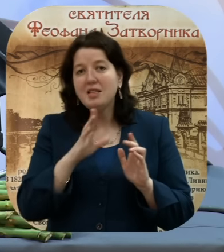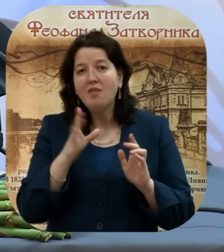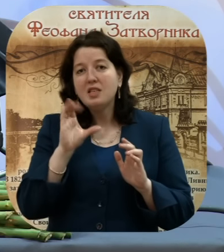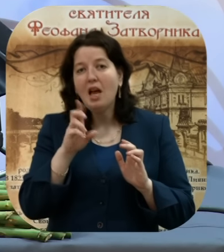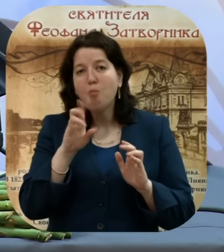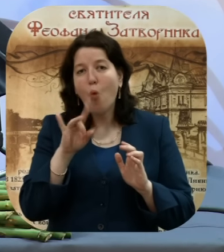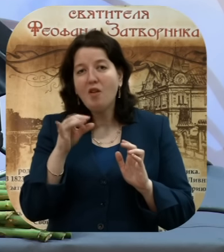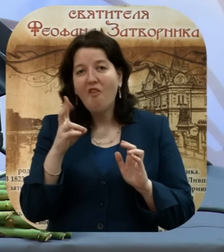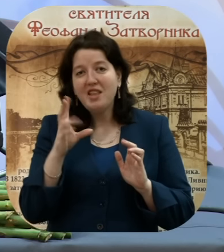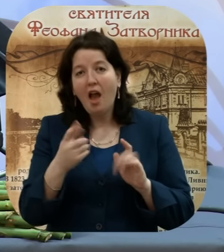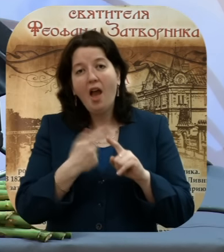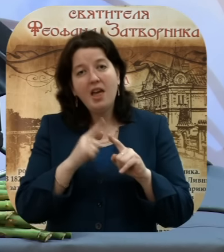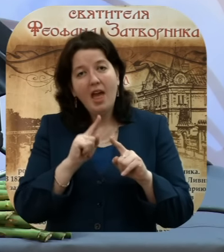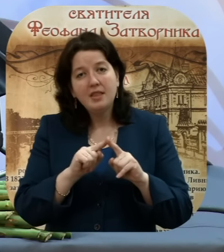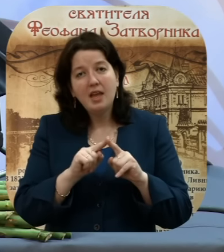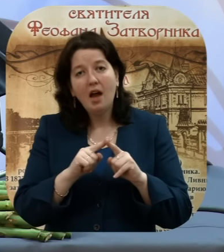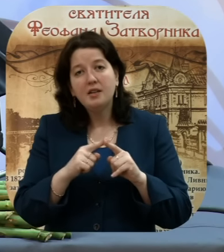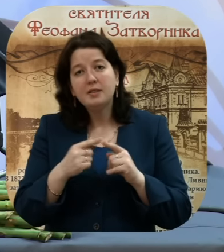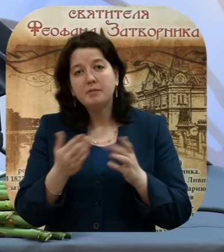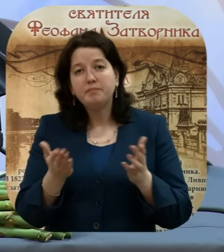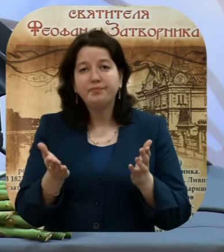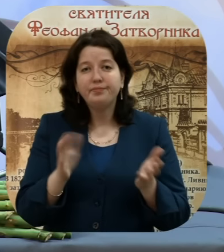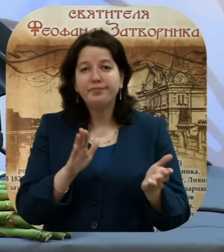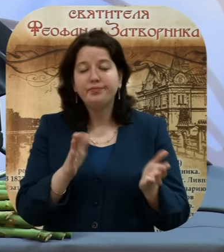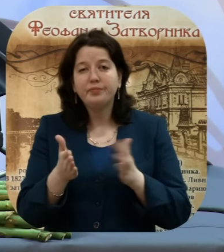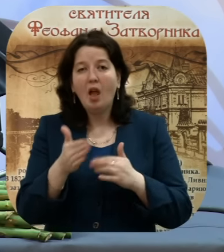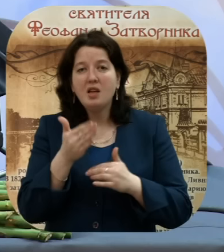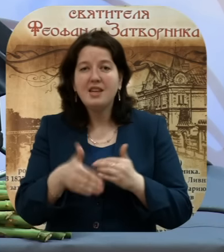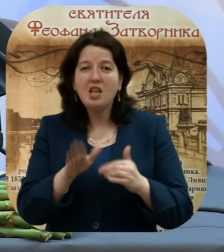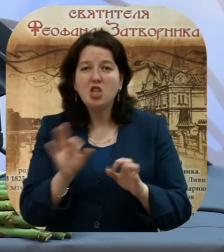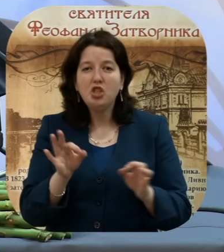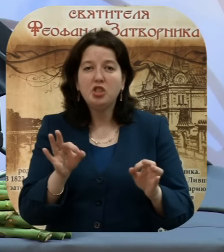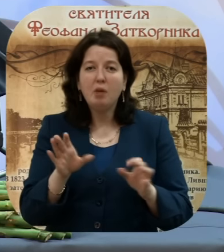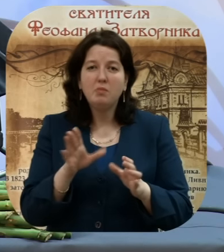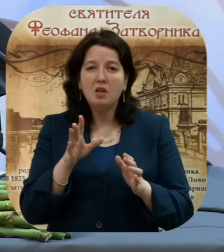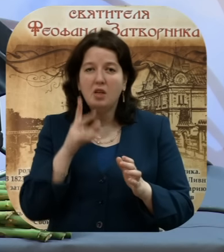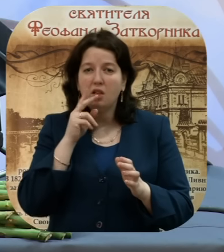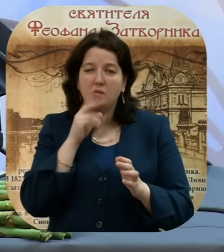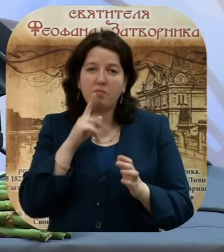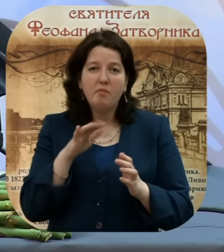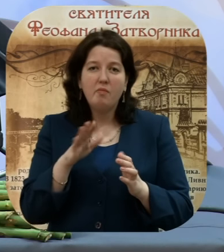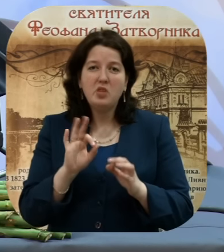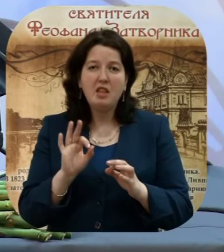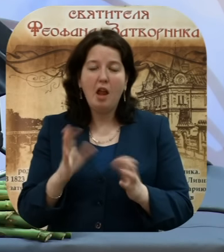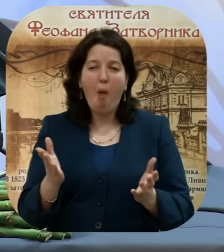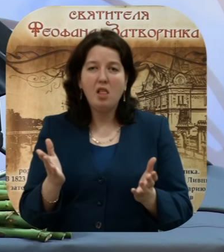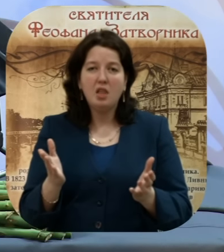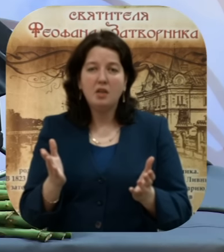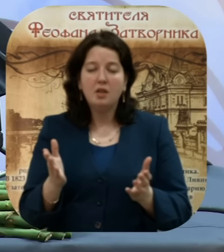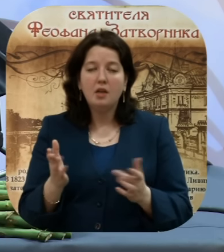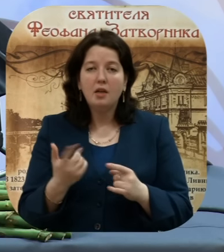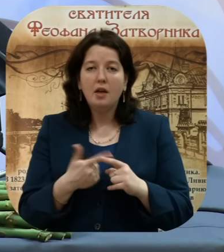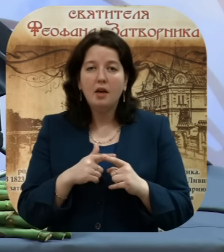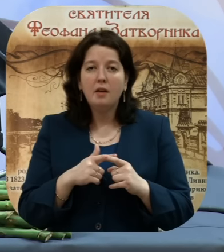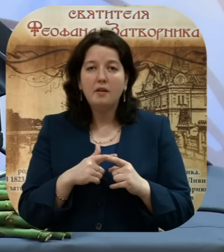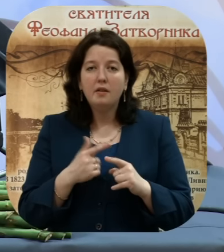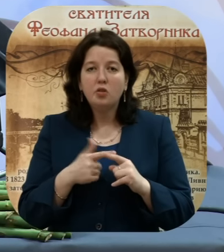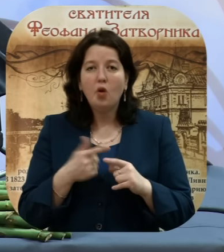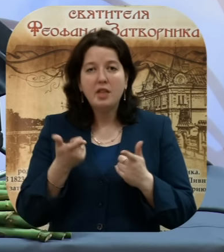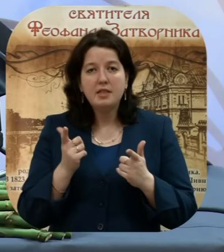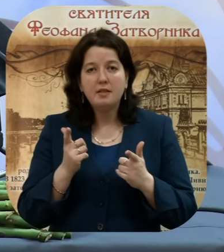тут граничит с чем-то не совсем нормальным. Вы извините меня, что я так говорю, но